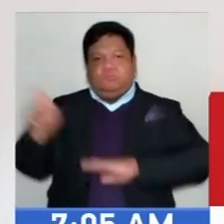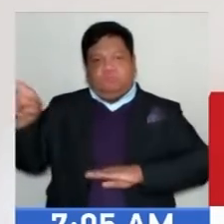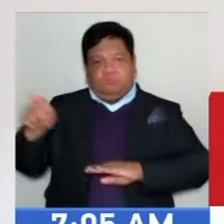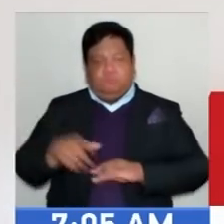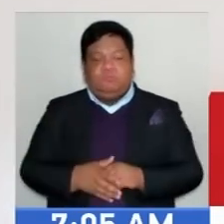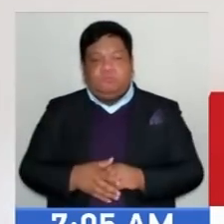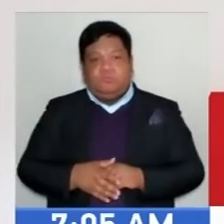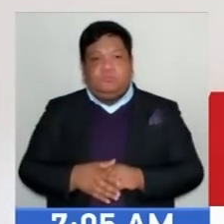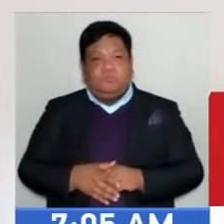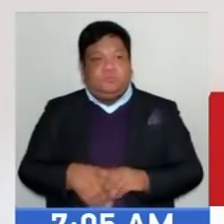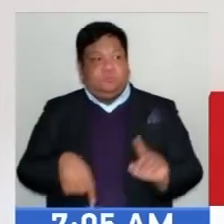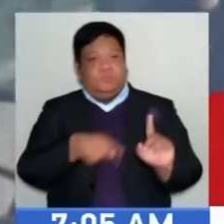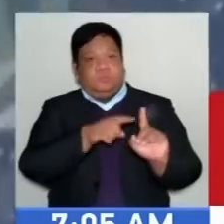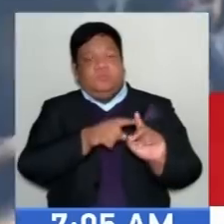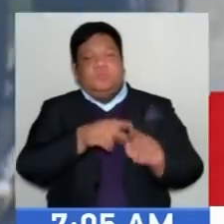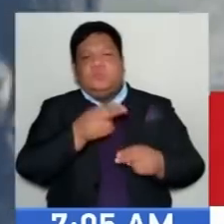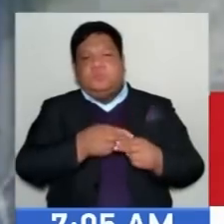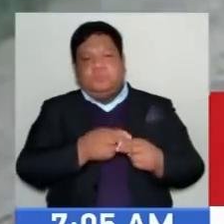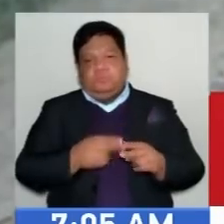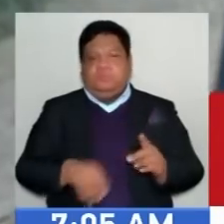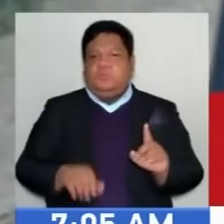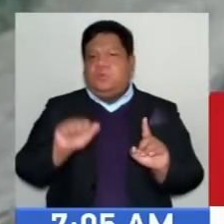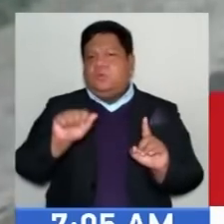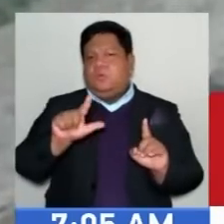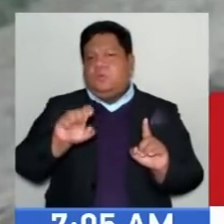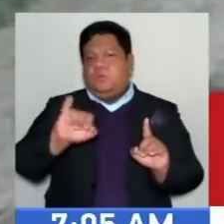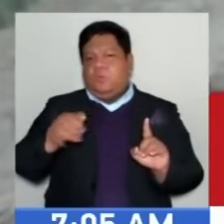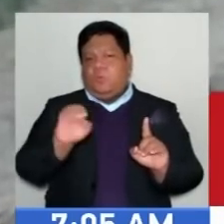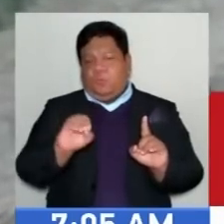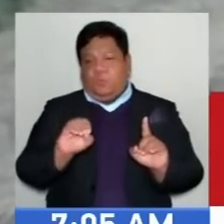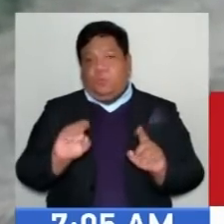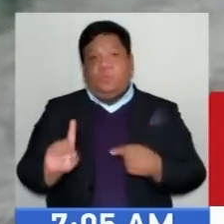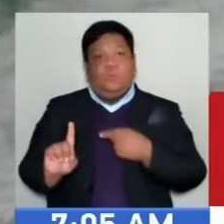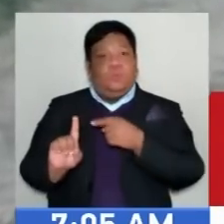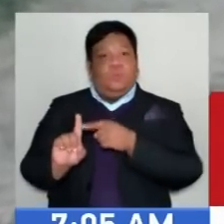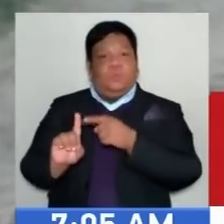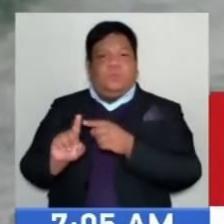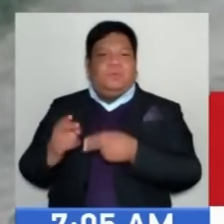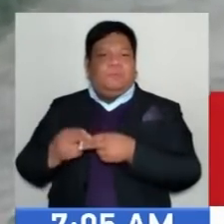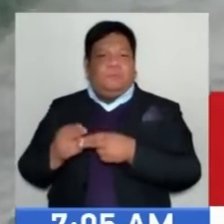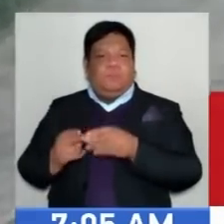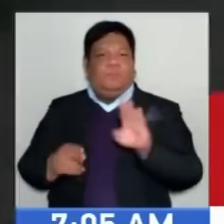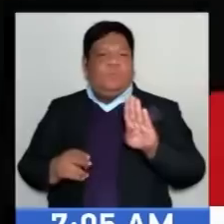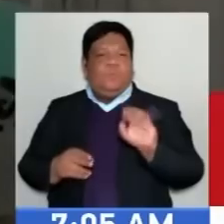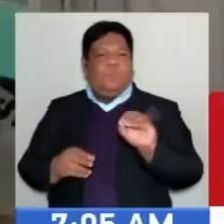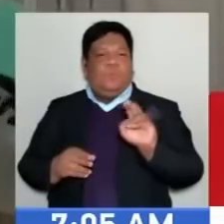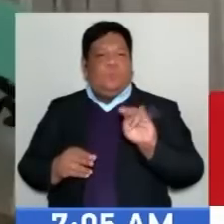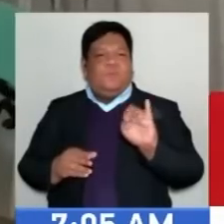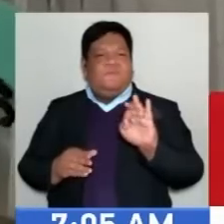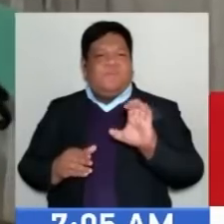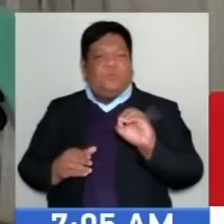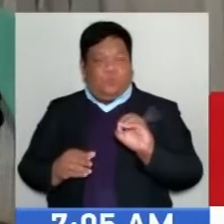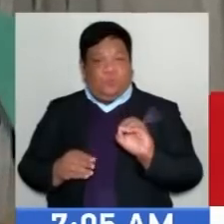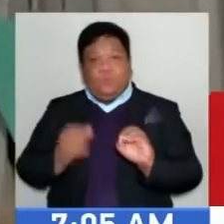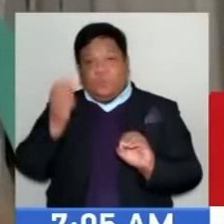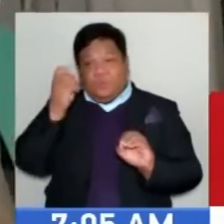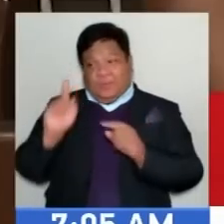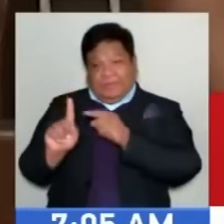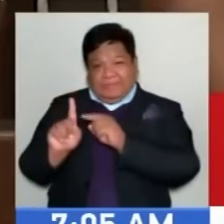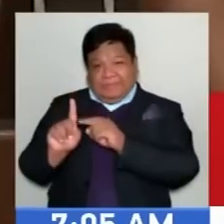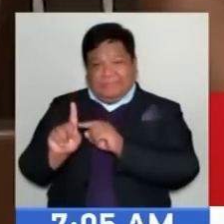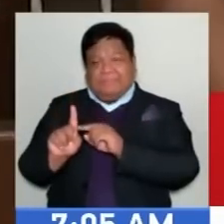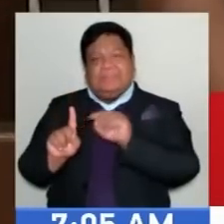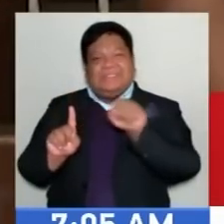si Alejo Carlos Sandahan. Si Bonifacio Pascual naman ang suspect na pinsang buo ng kanyang asawa. Kwento ng pamilya ni